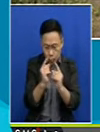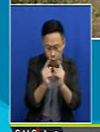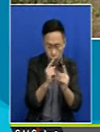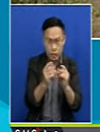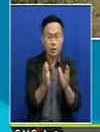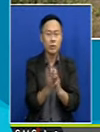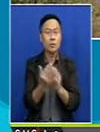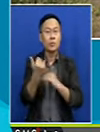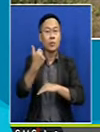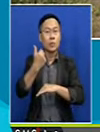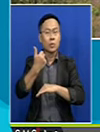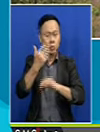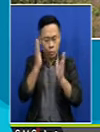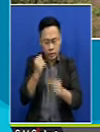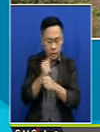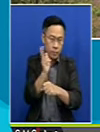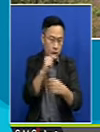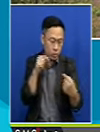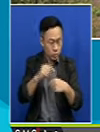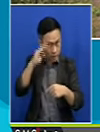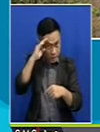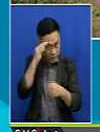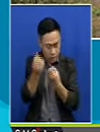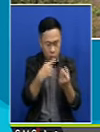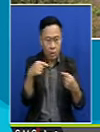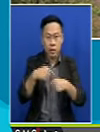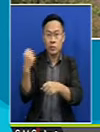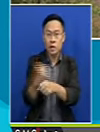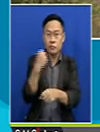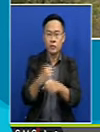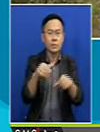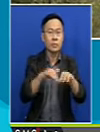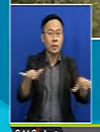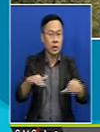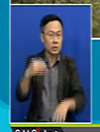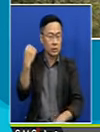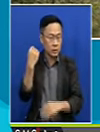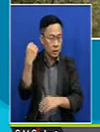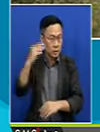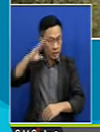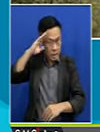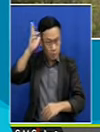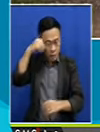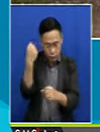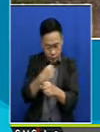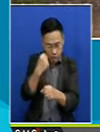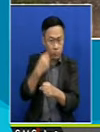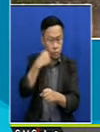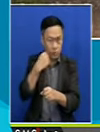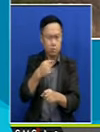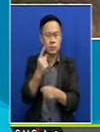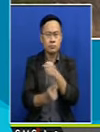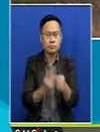ข้อมูลจากทางนักข่าวสายทหารนะครับนี่เป็นการซ้อมปกติที่ทหารม้าเขาซ้อมกันแต่ว่าเนื้อในของการ